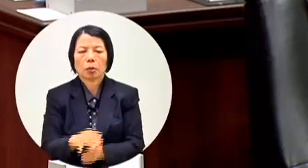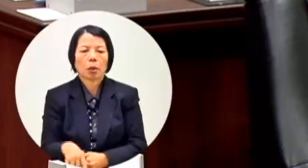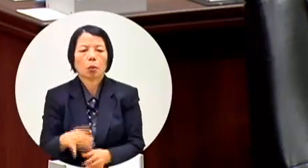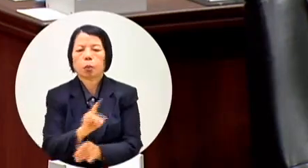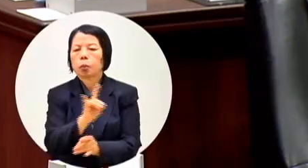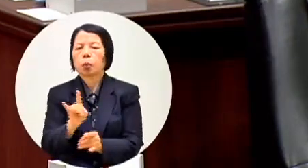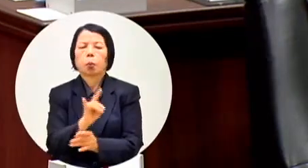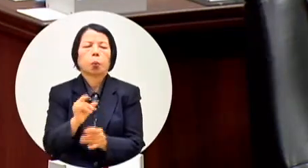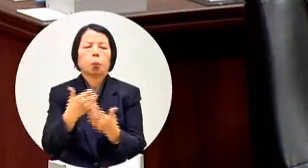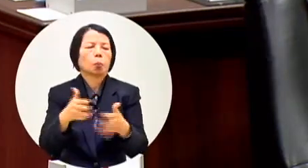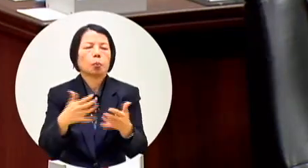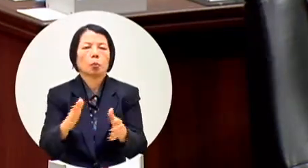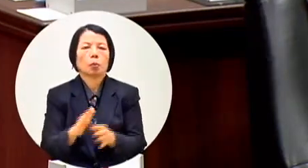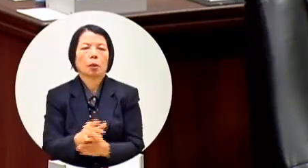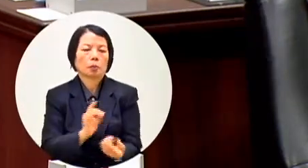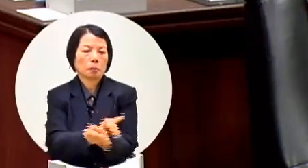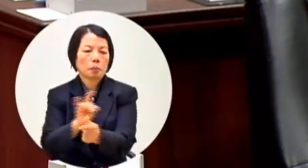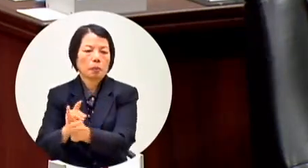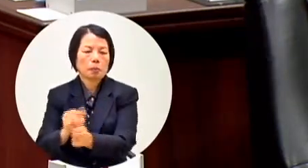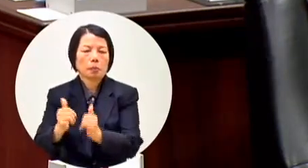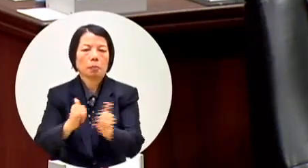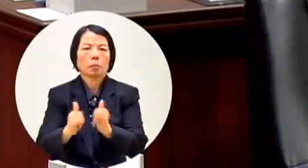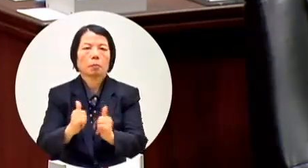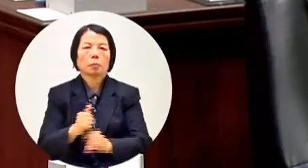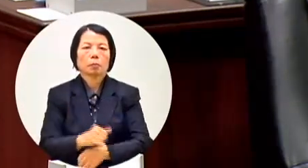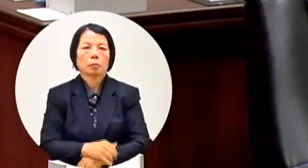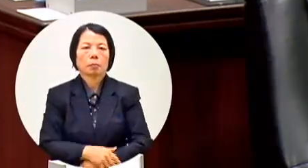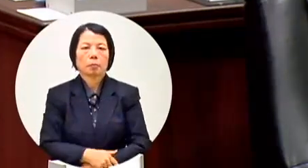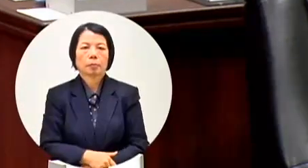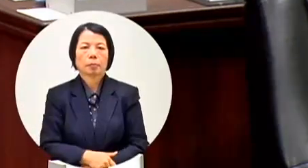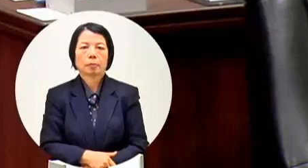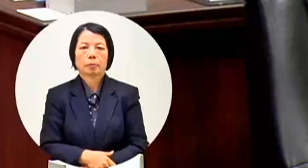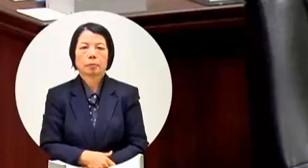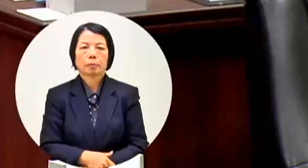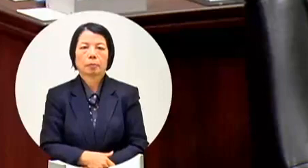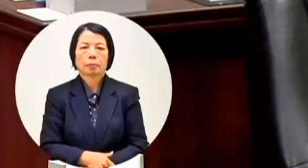些口号来欺骗市民。以上，谢谢。